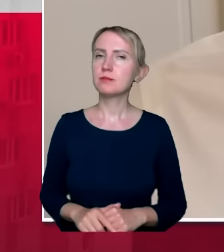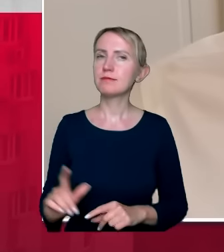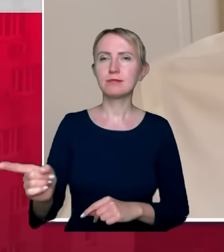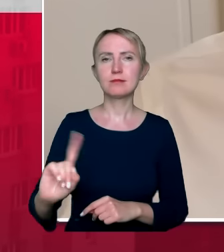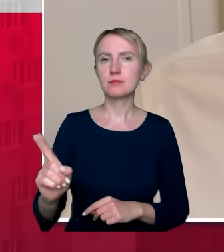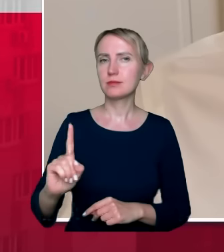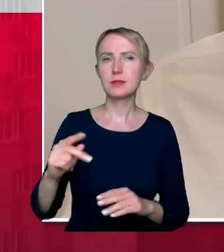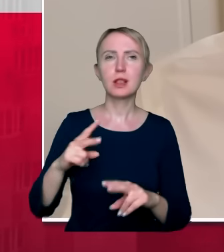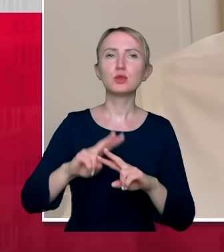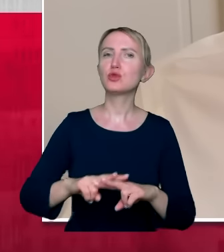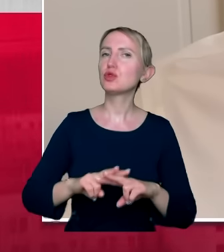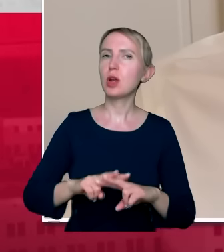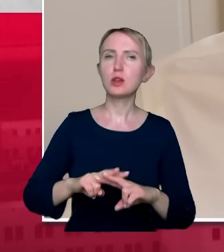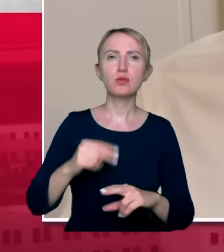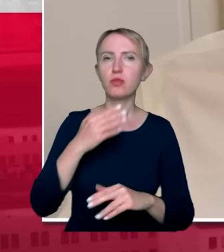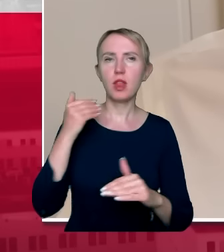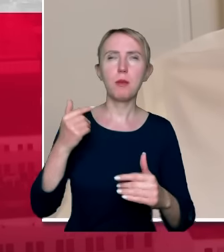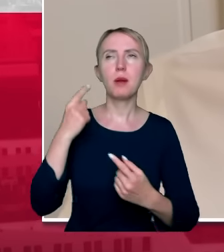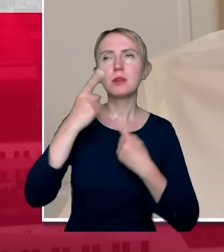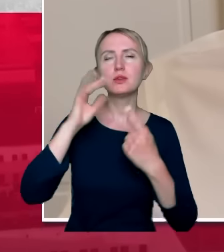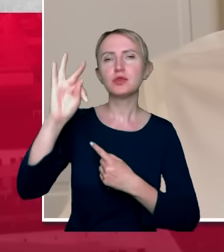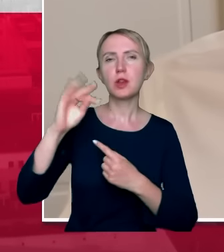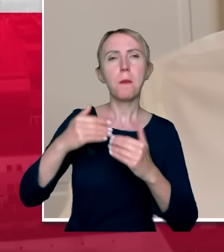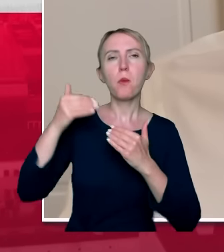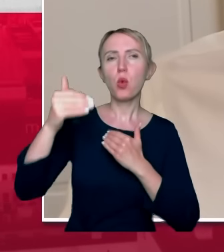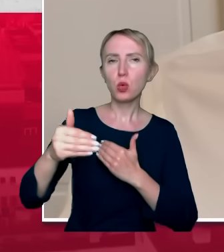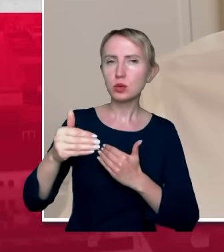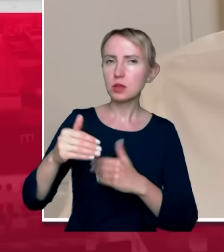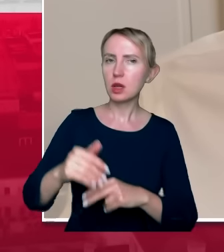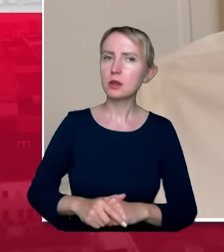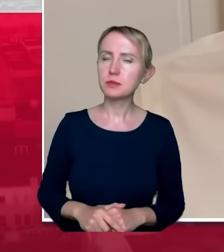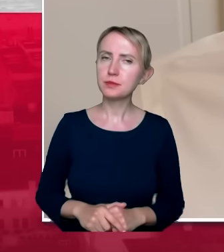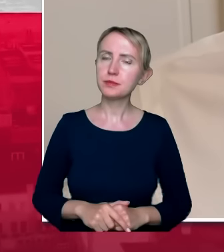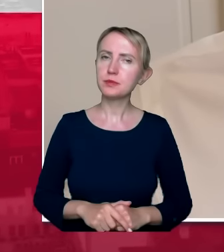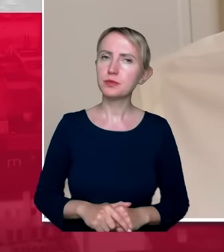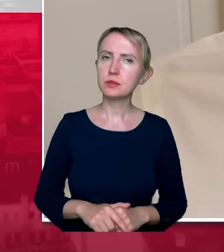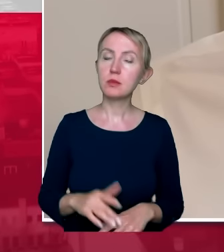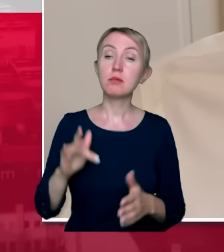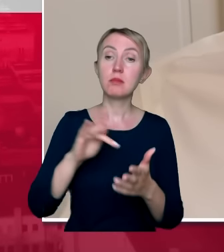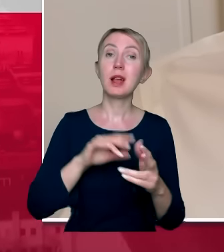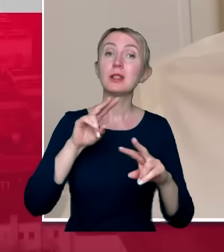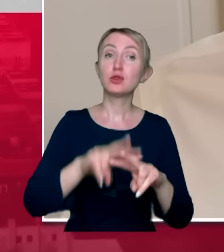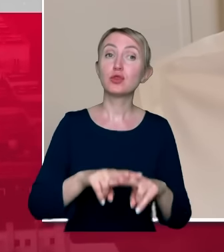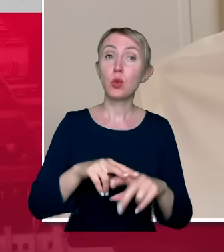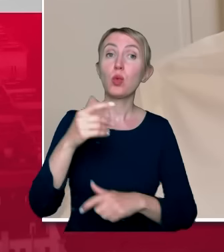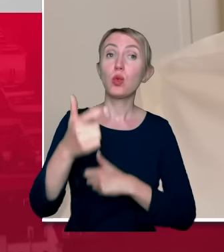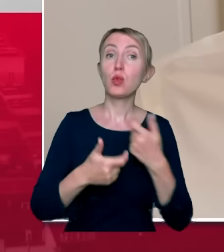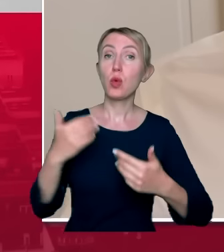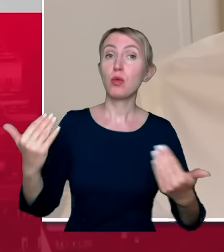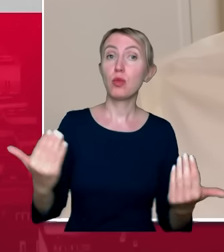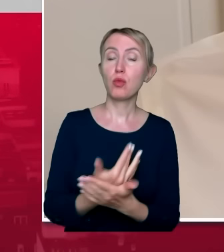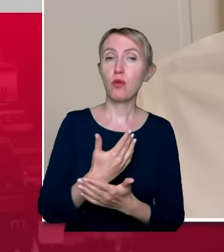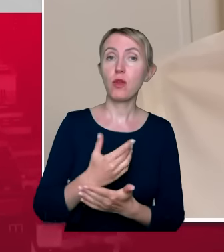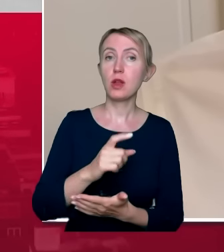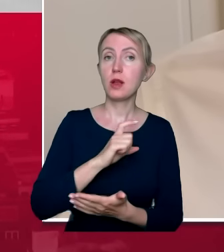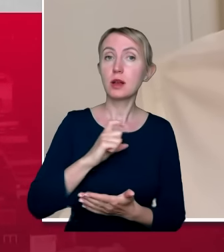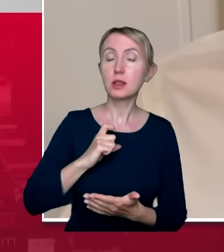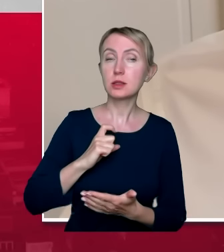Rzeszów nie jest poza horyzontem myślenia, ponieważ w Rzeszowie właśnie zakłada nową siedzibę